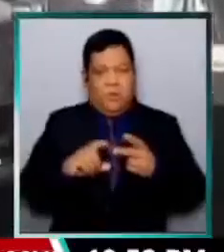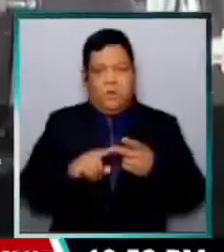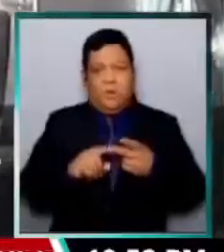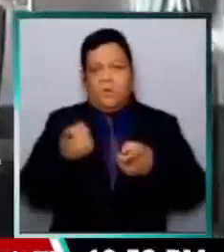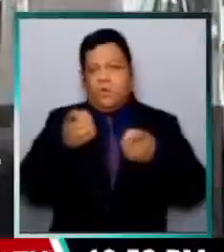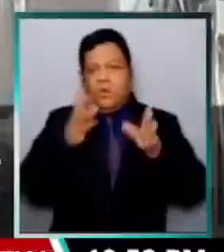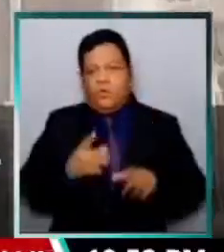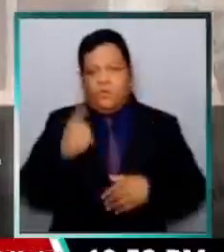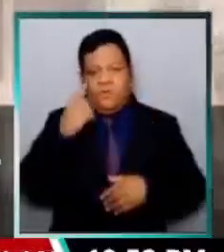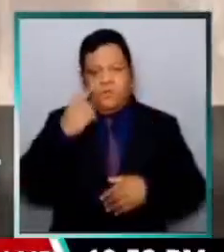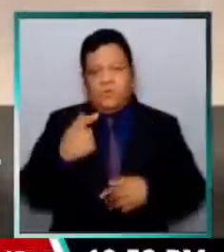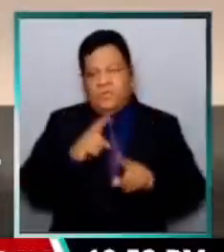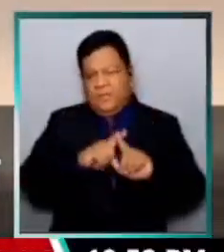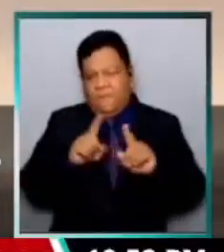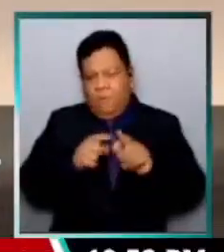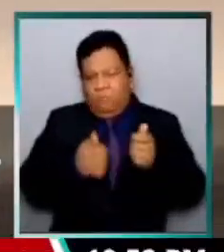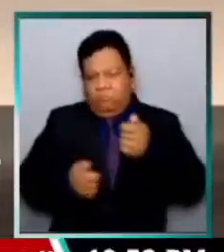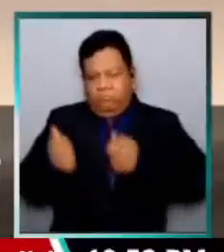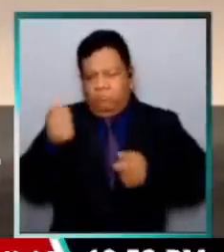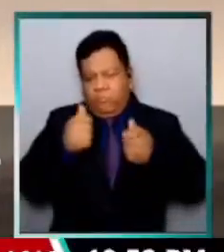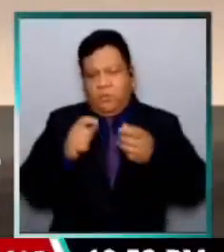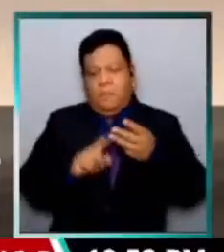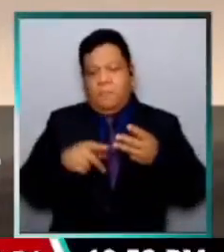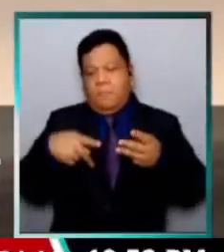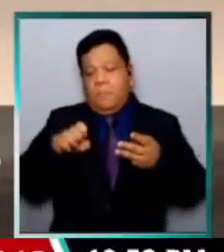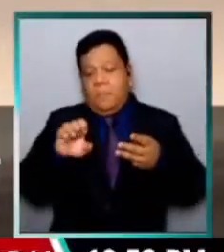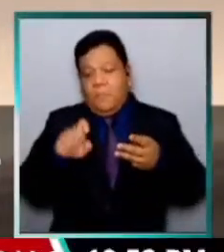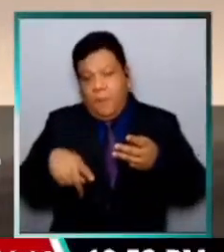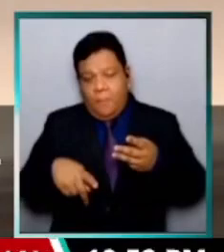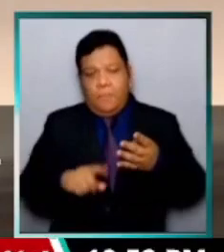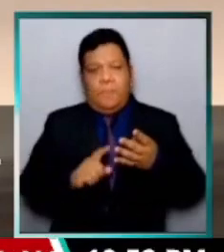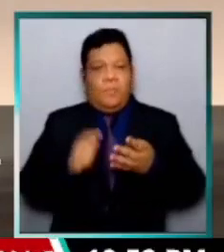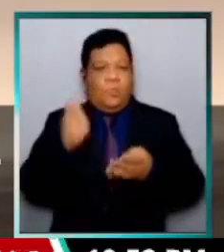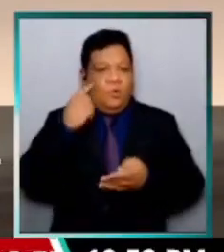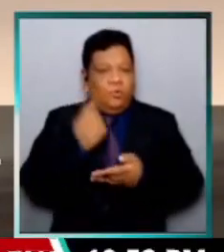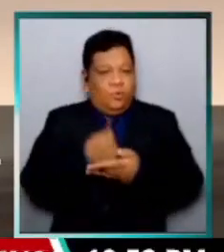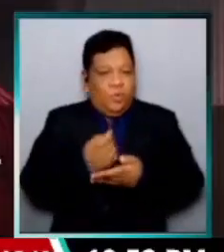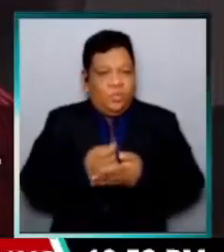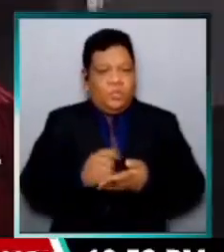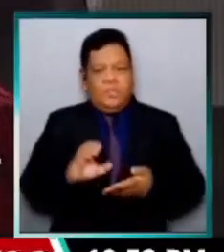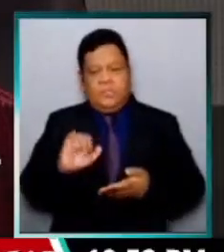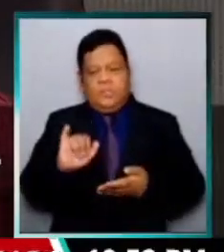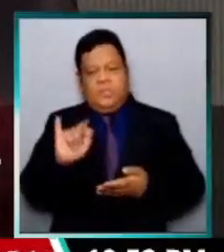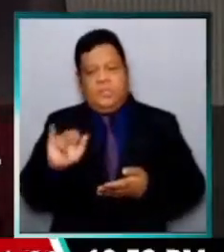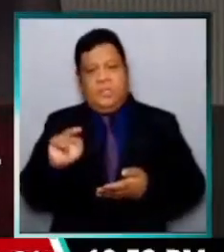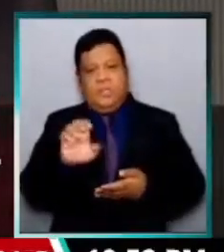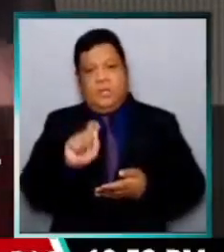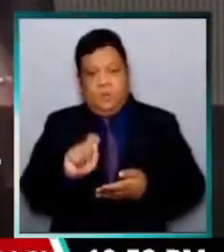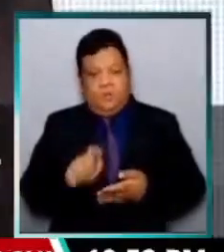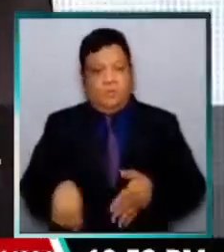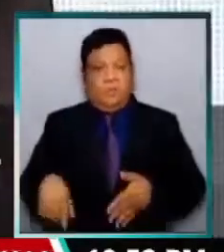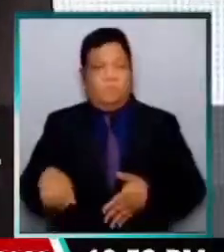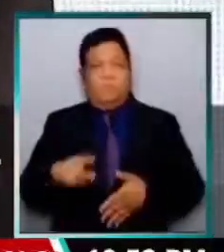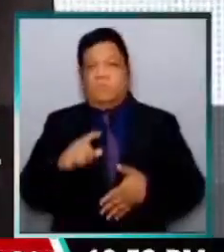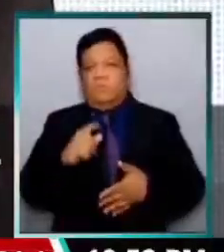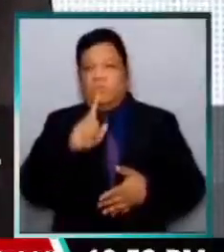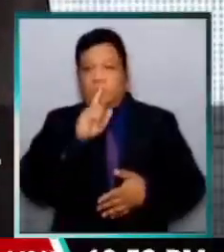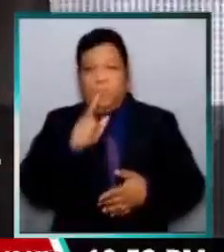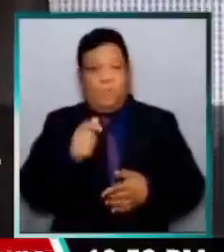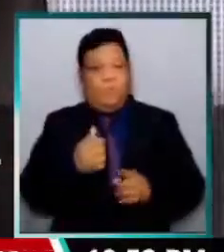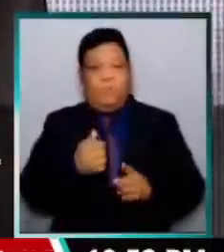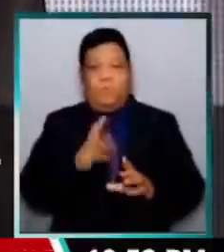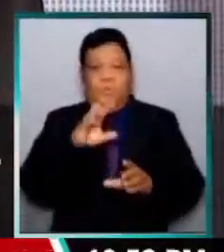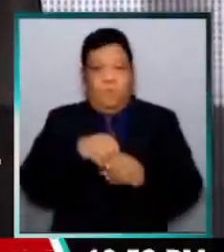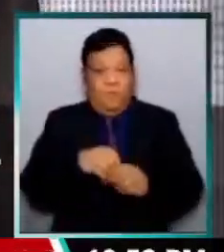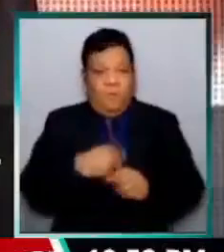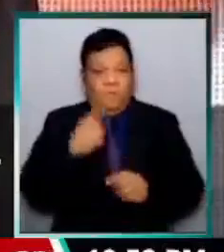Portal Inc. o PEP, treasurer ng CityNet Network Marketing and Promotions, isa sa mga trustee ng GMA Kapuso